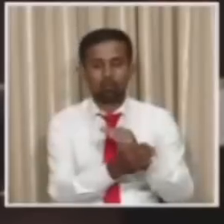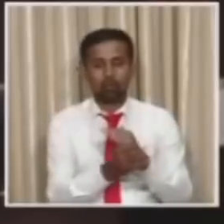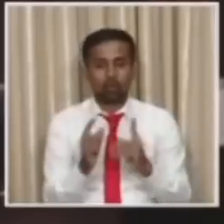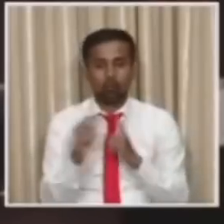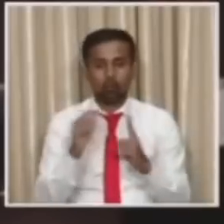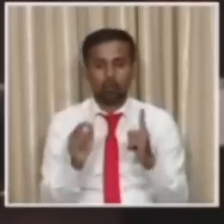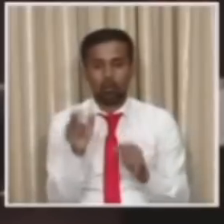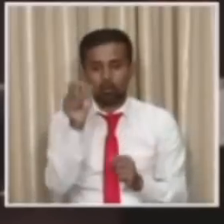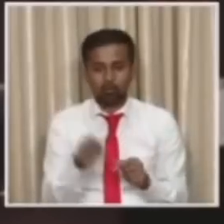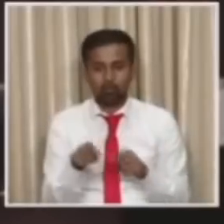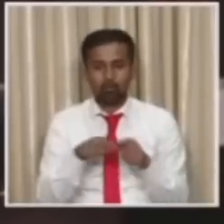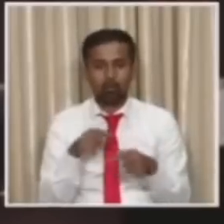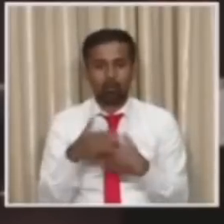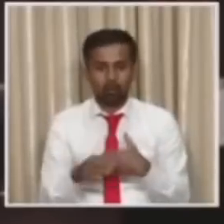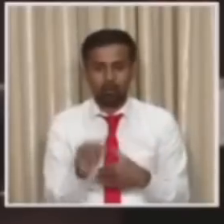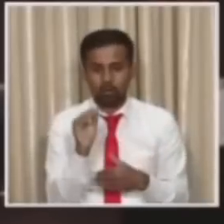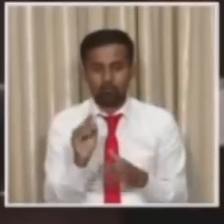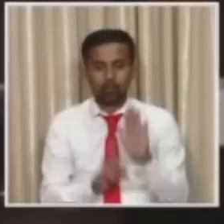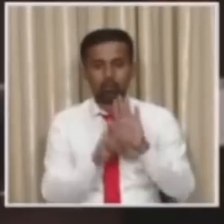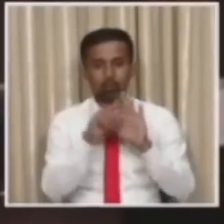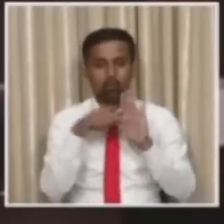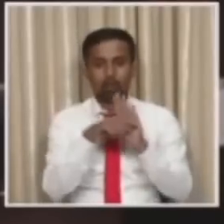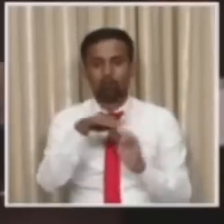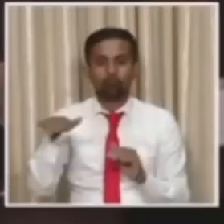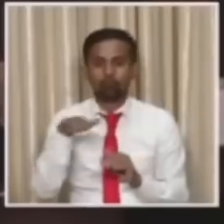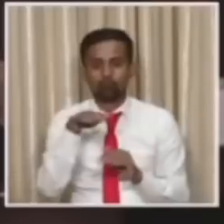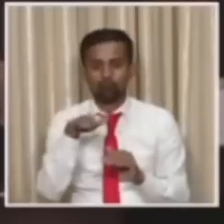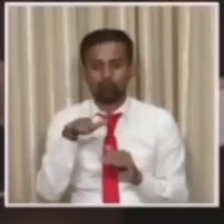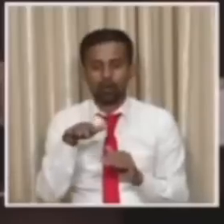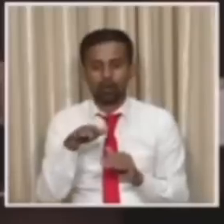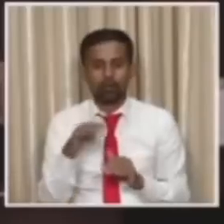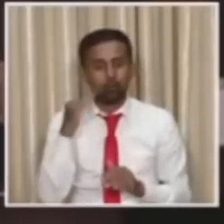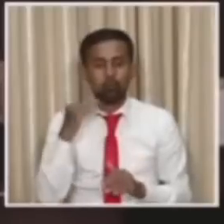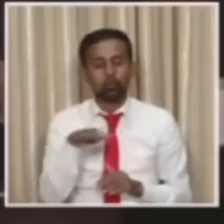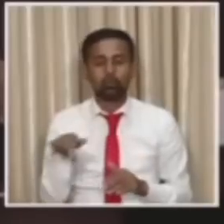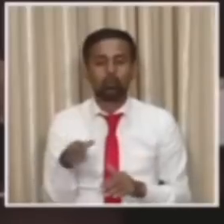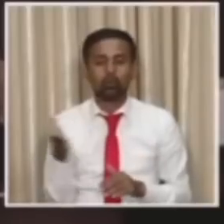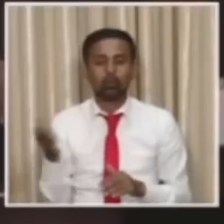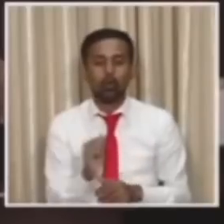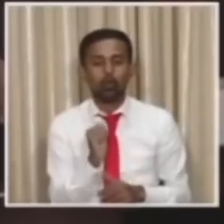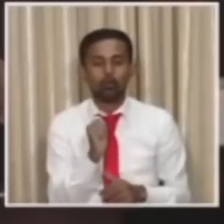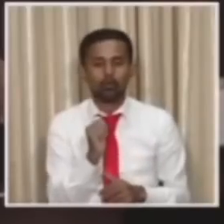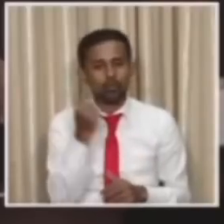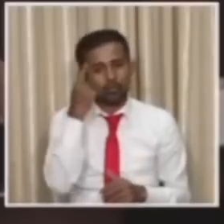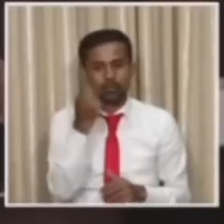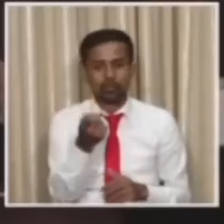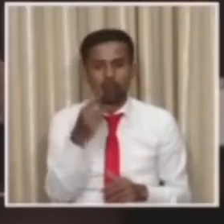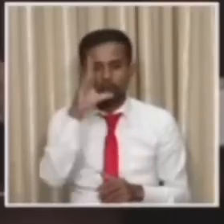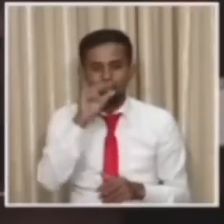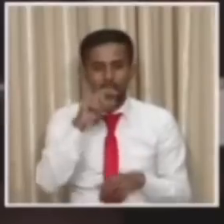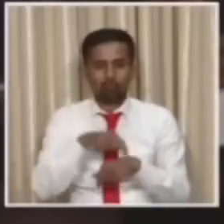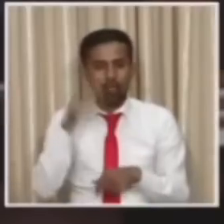என்று சொன்னால் வடக்கு கிழக்கிலே வாழும் சாதாரண பொதுமக்களுடைய நிலையை நீங்கள் கொஞ்சம் சிந்தித்து பாருங்கள் இரவு நேரத்திலே பெண்கள் தனியாக இருக்கும்